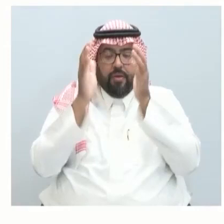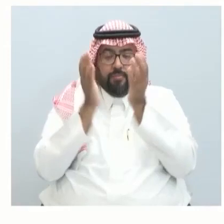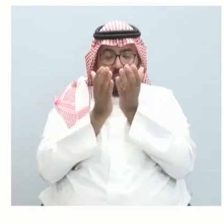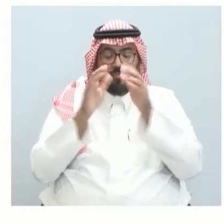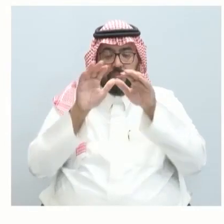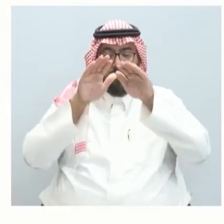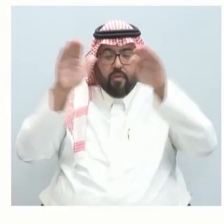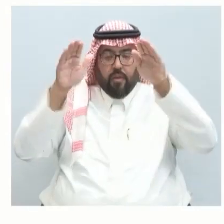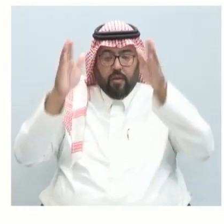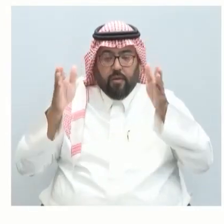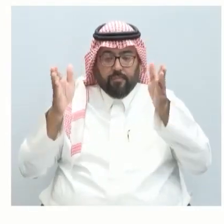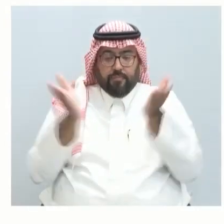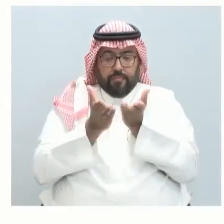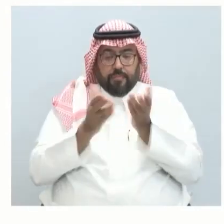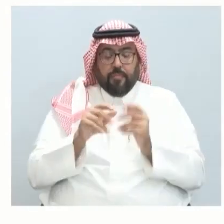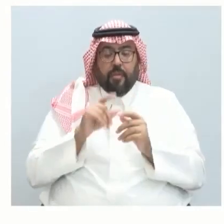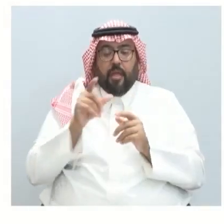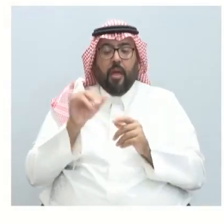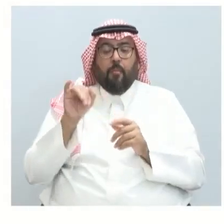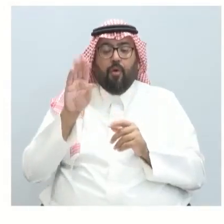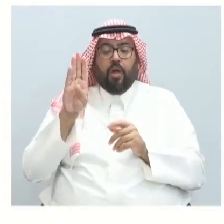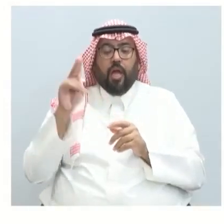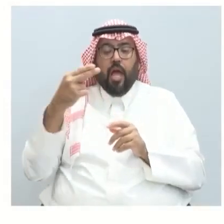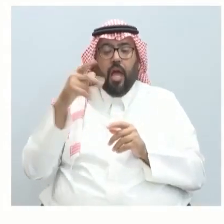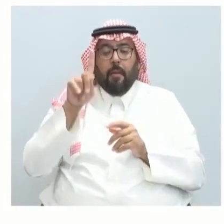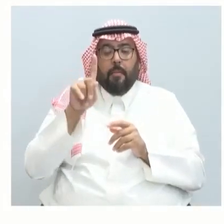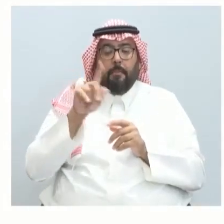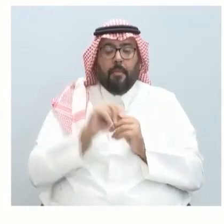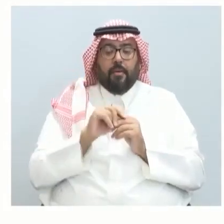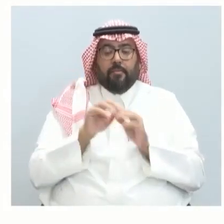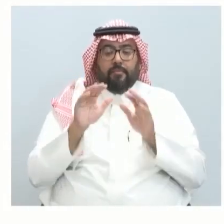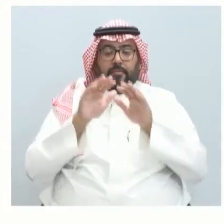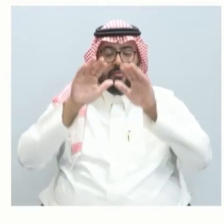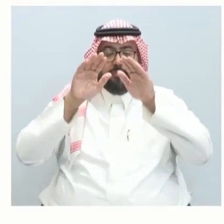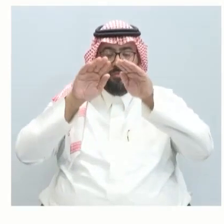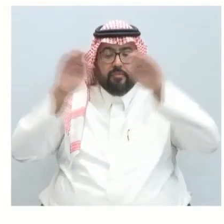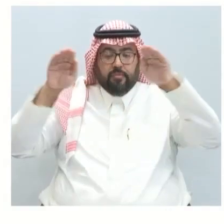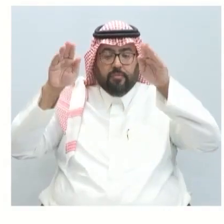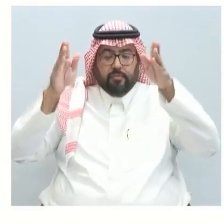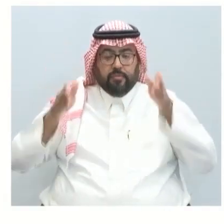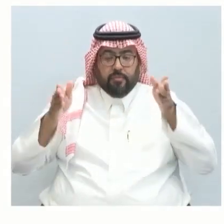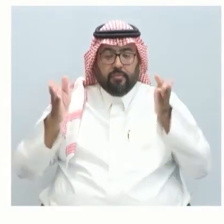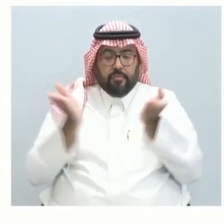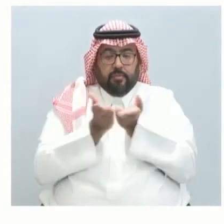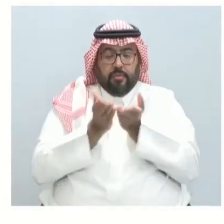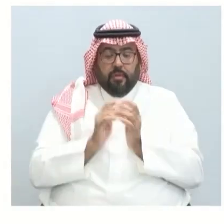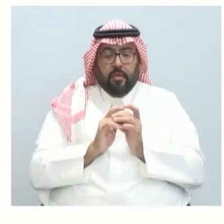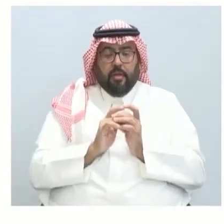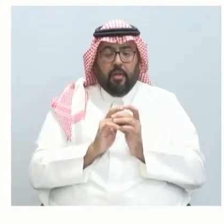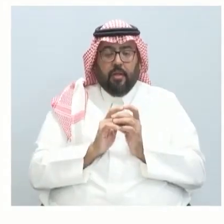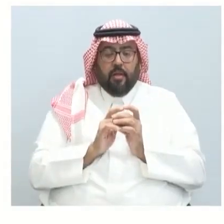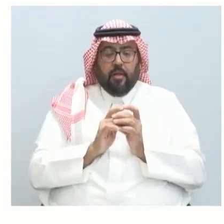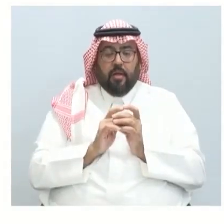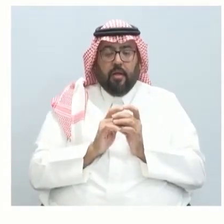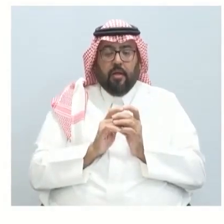ابنائي وبناتي ماذا نطلق عليه مبدعين مكعب نطلق عليه مكعب